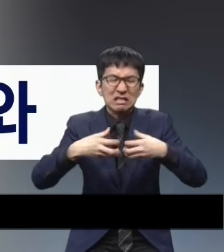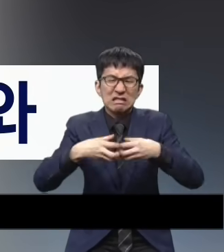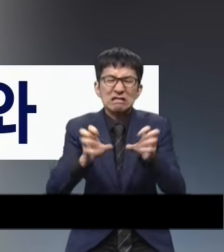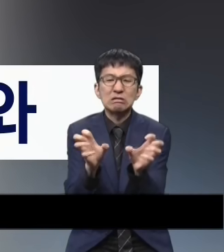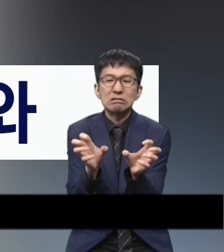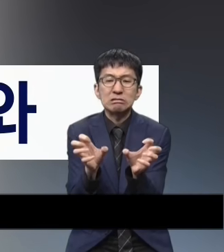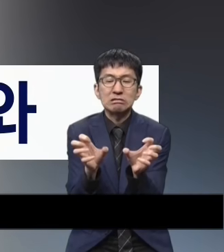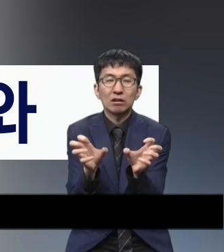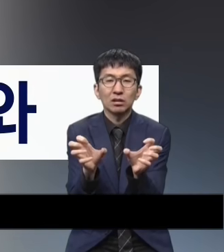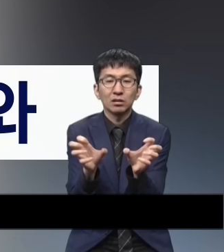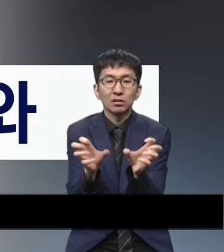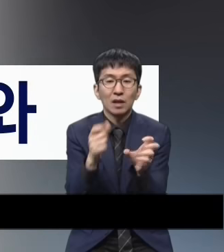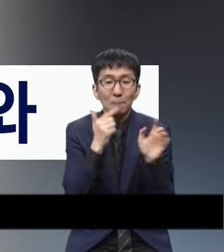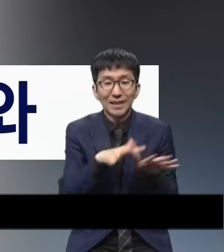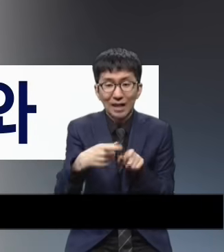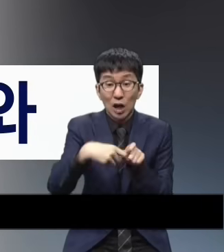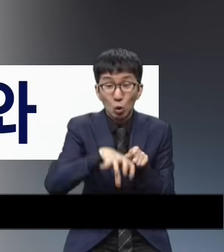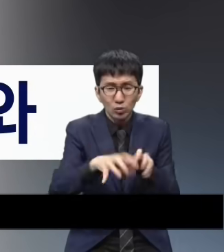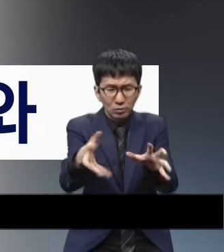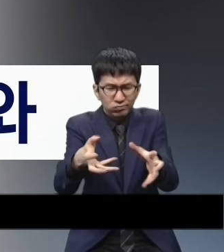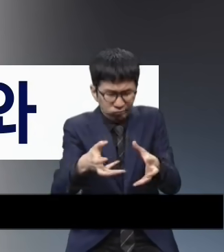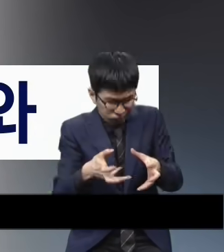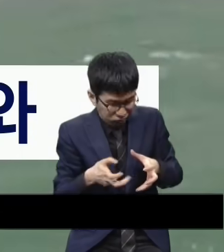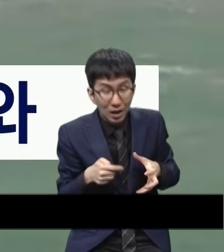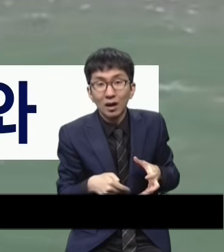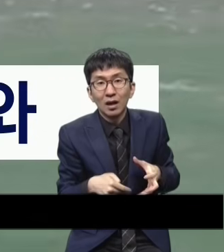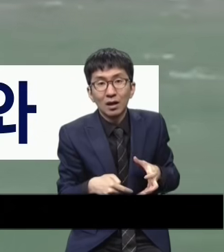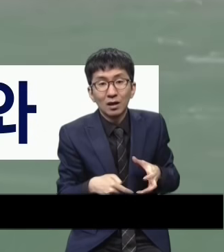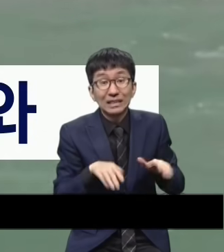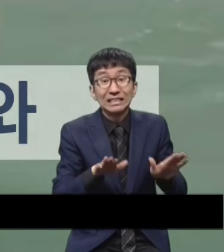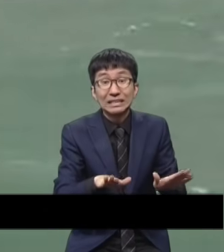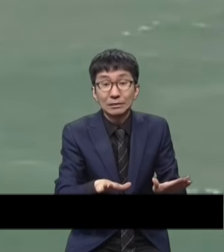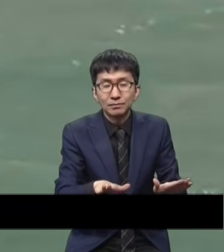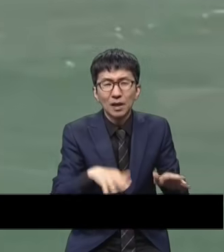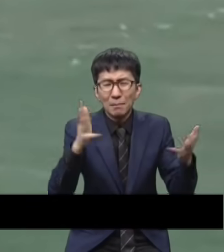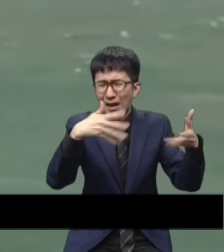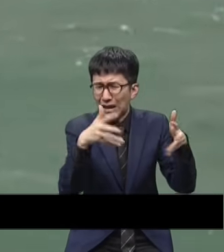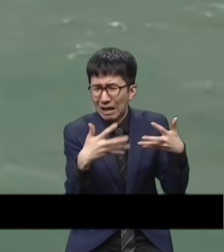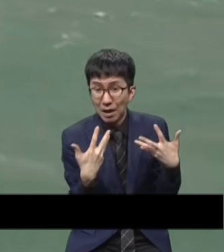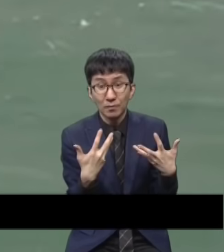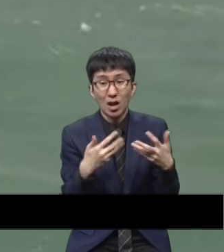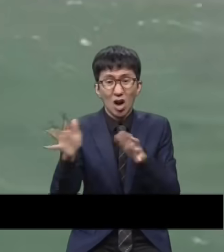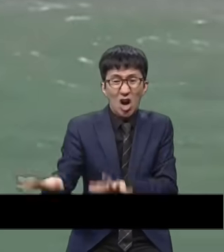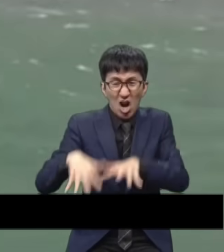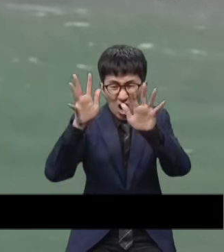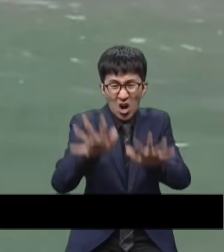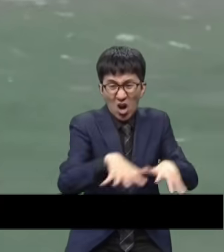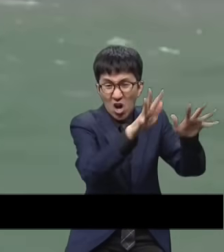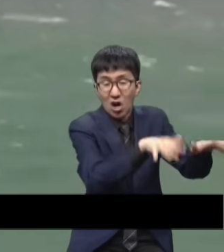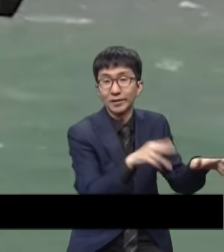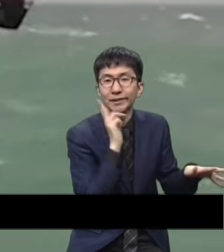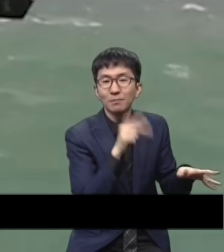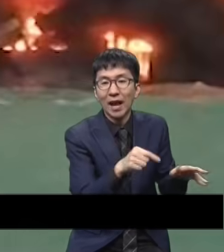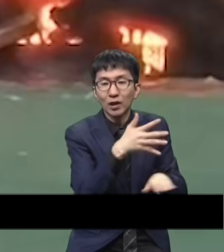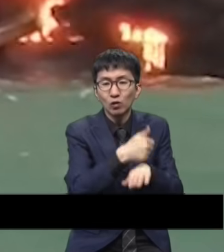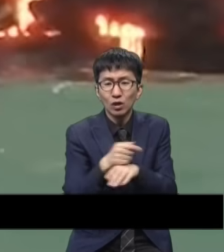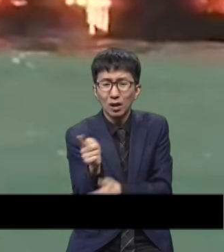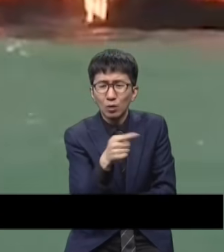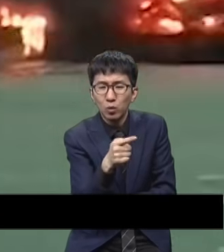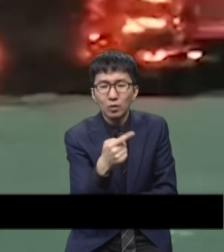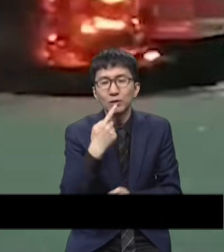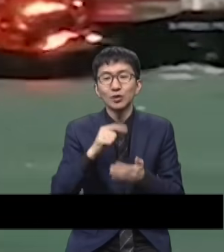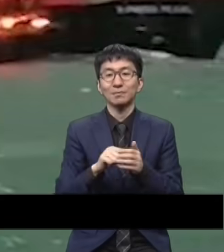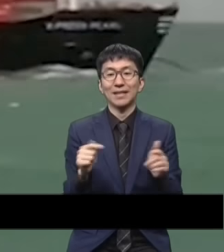채로 해안으로까지 떠내려왔습니다. 현재 강풍과 함께 높은 파도가 일고 있어 진화 작업이